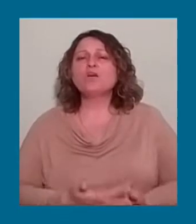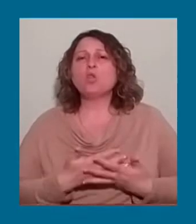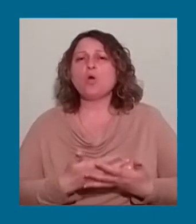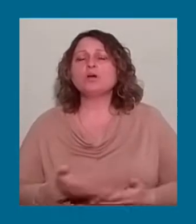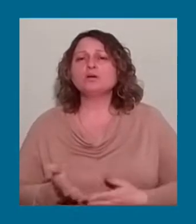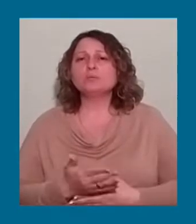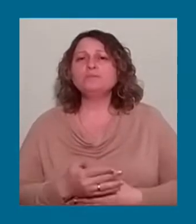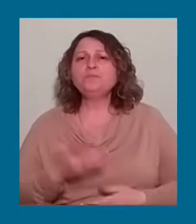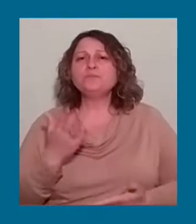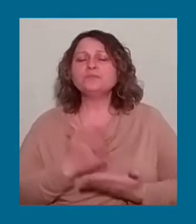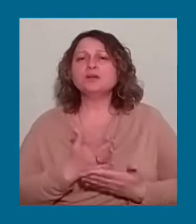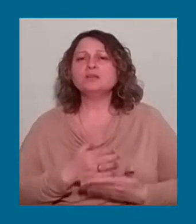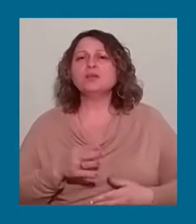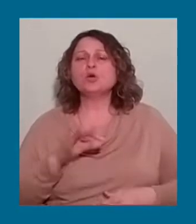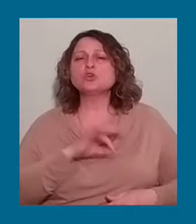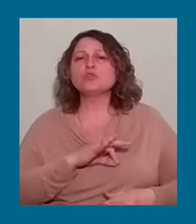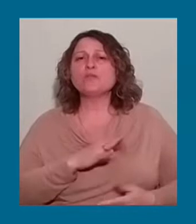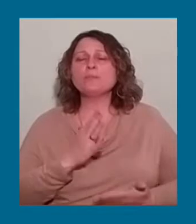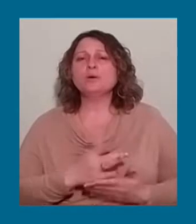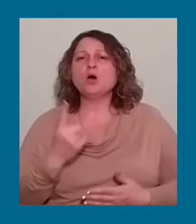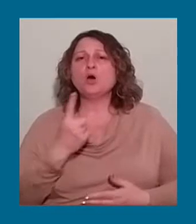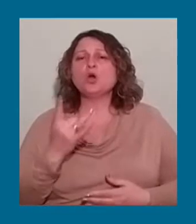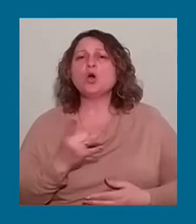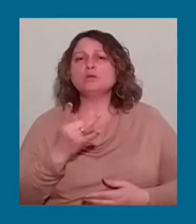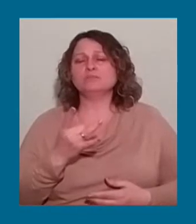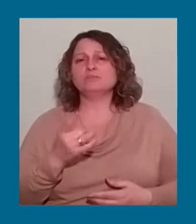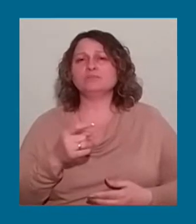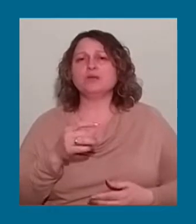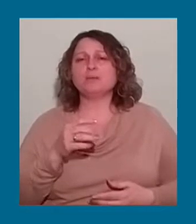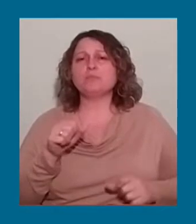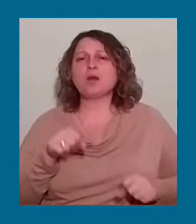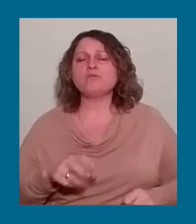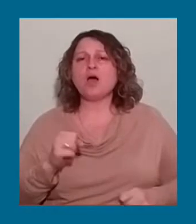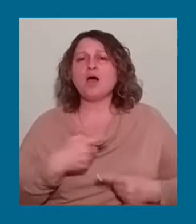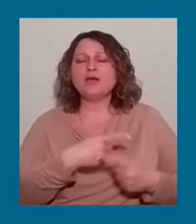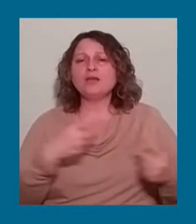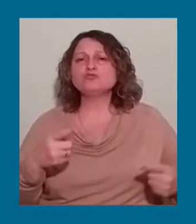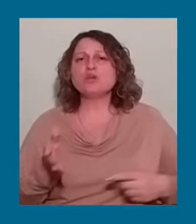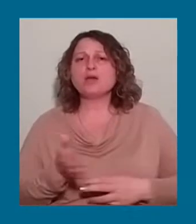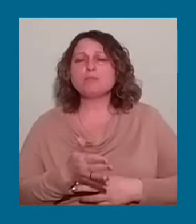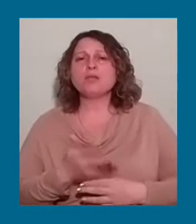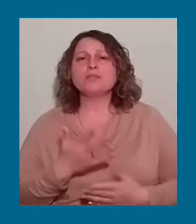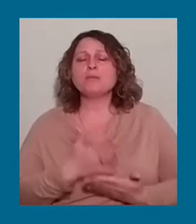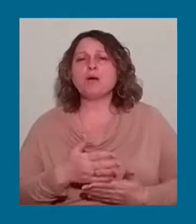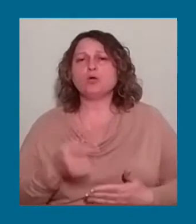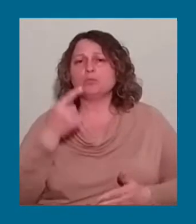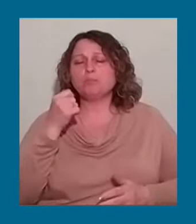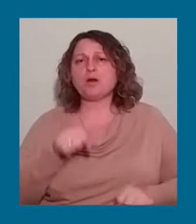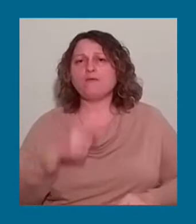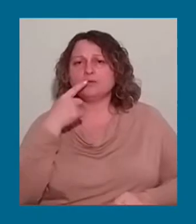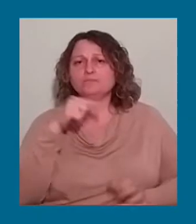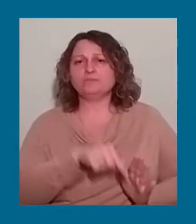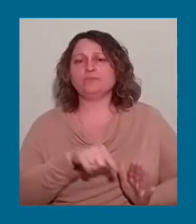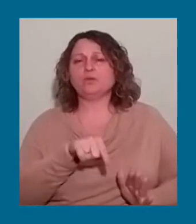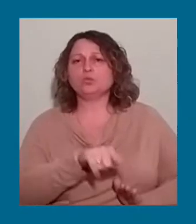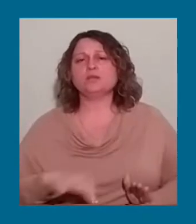має одноосібне право, то інші рибалки в даній зоні не можуть здійснювати вилов риби.